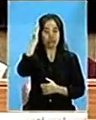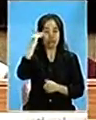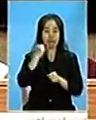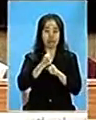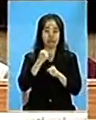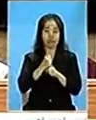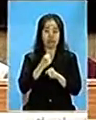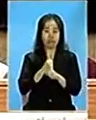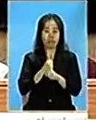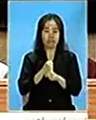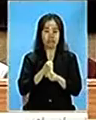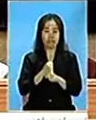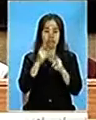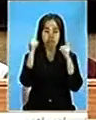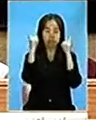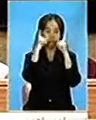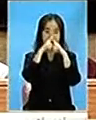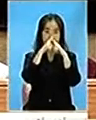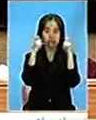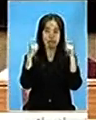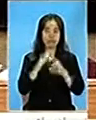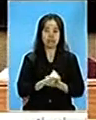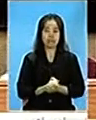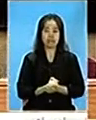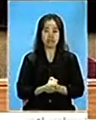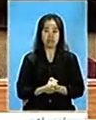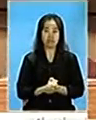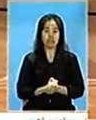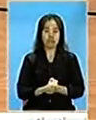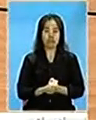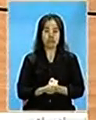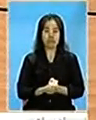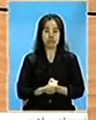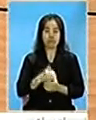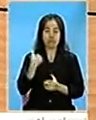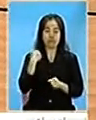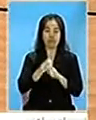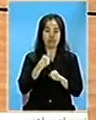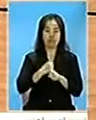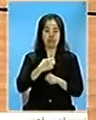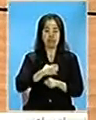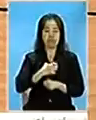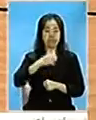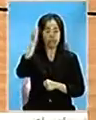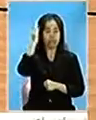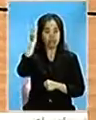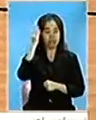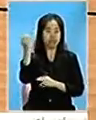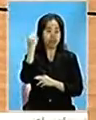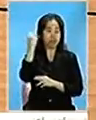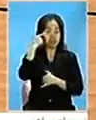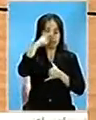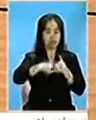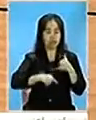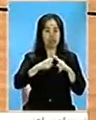ำในสิ่งที่ดูจะน่ารังเกียจมากคือในพยายามจะสร้างเรตติ้งให้กับตัวเองในเรื่องที่คนอื่นเขาเสีย